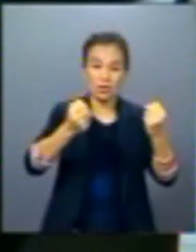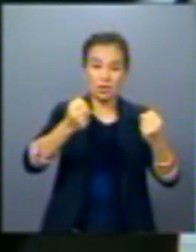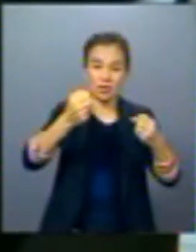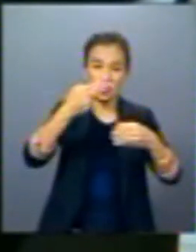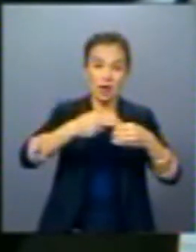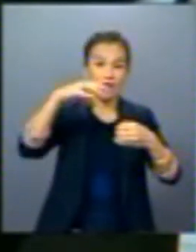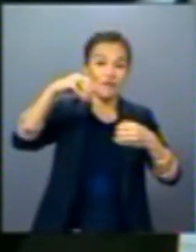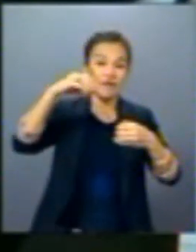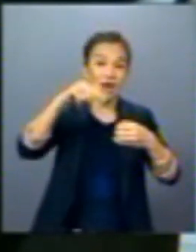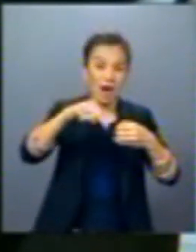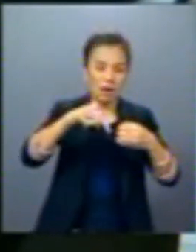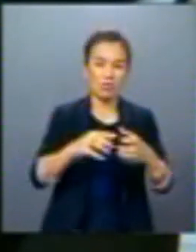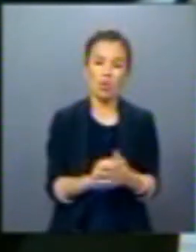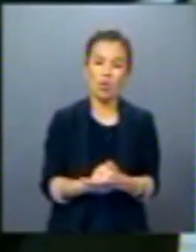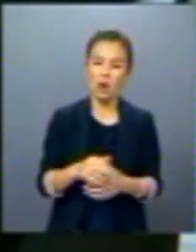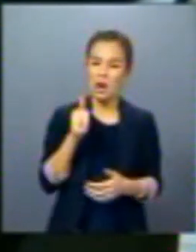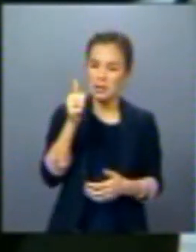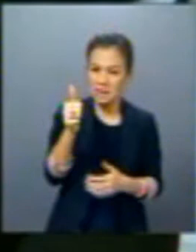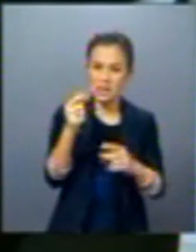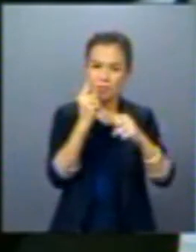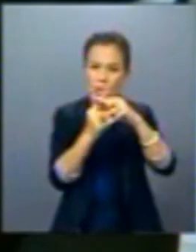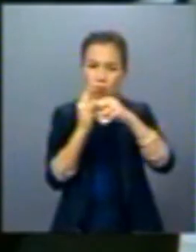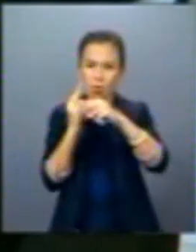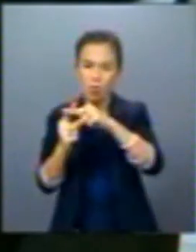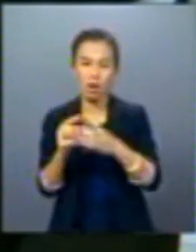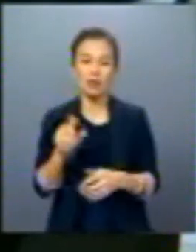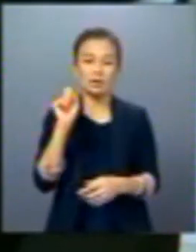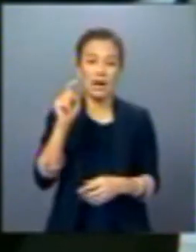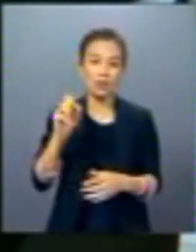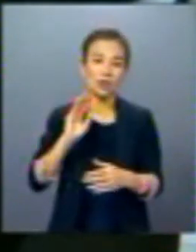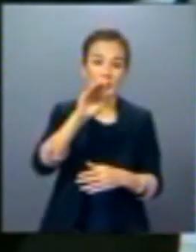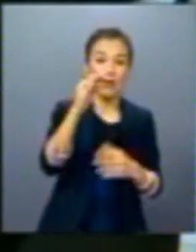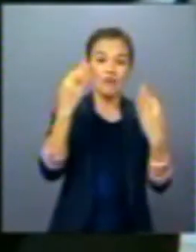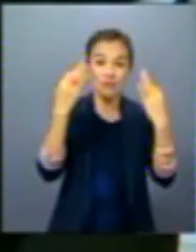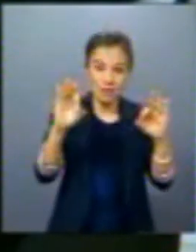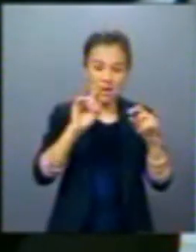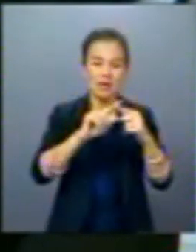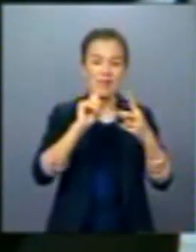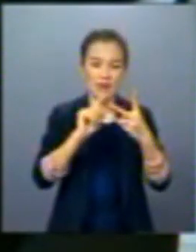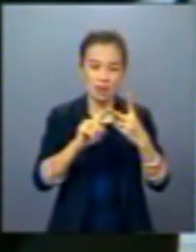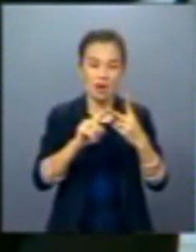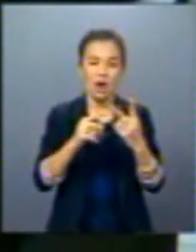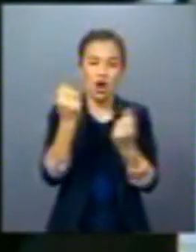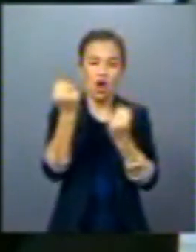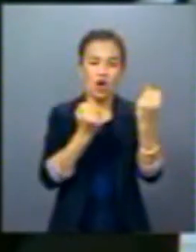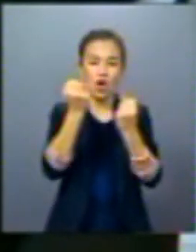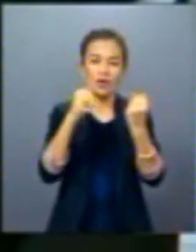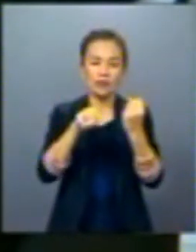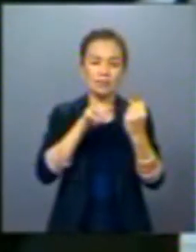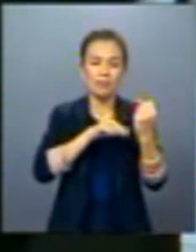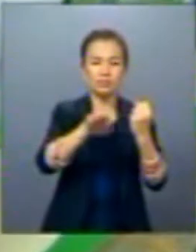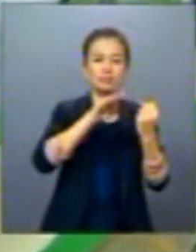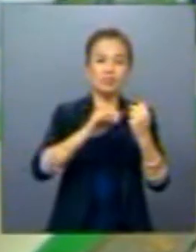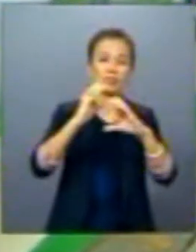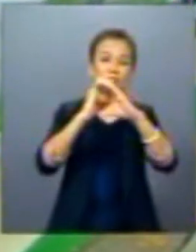นฟรีครับอันที่2ก็คือคุณสามารถวิ่งในบัสเลนได้ในช่วงรัชอาเวอร์ในขณะที่คนอื่นติดแต่คุณไป